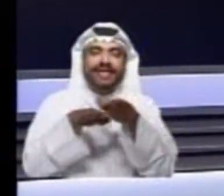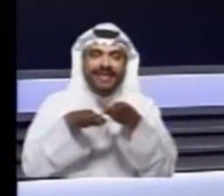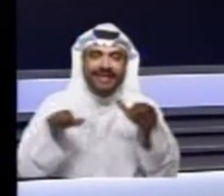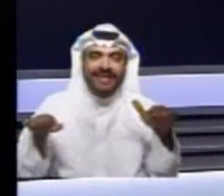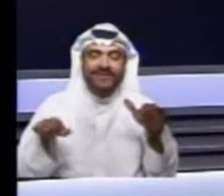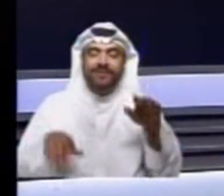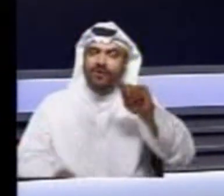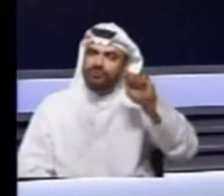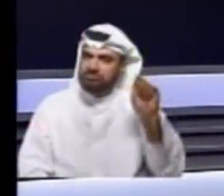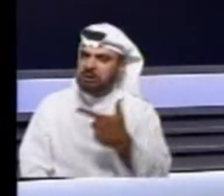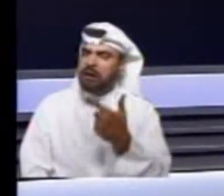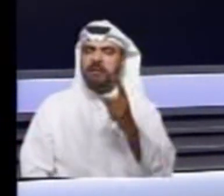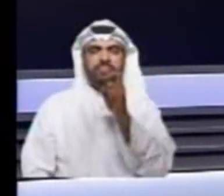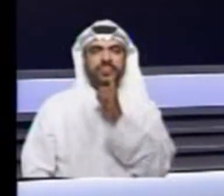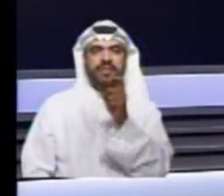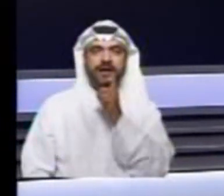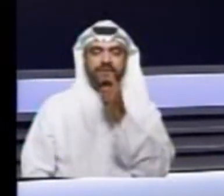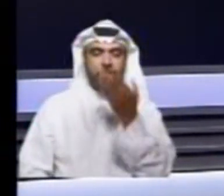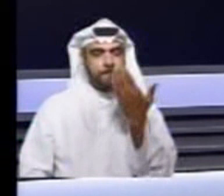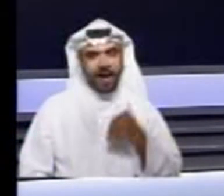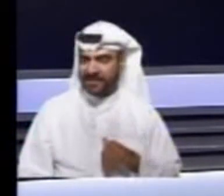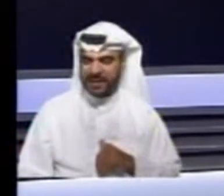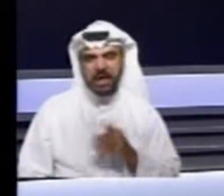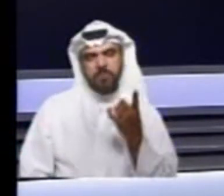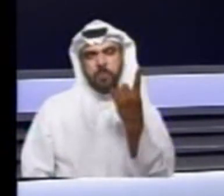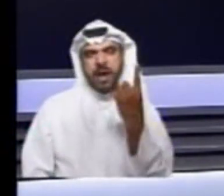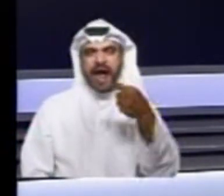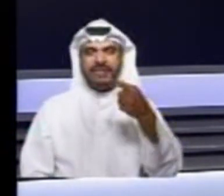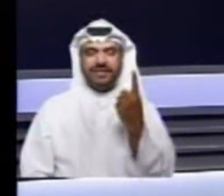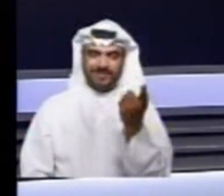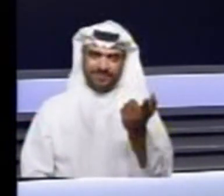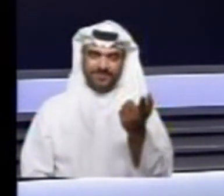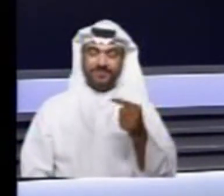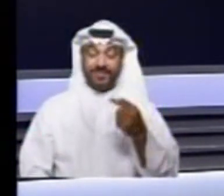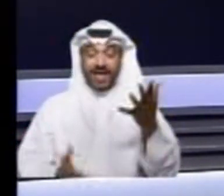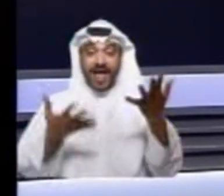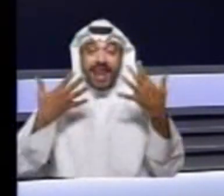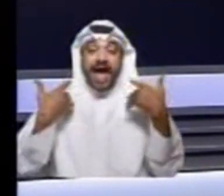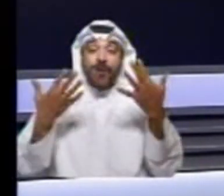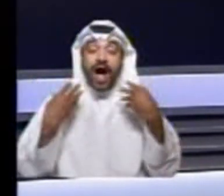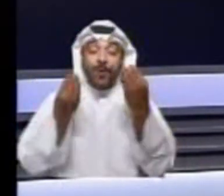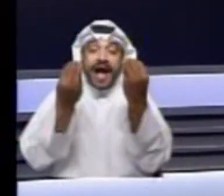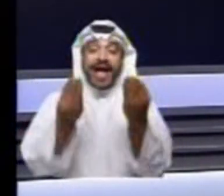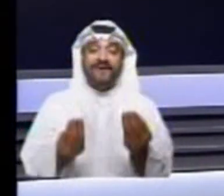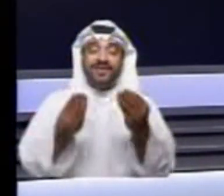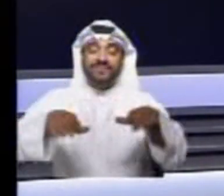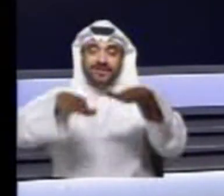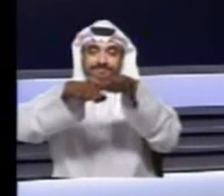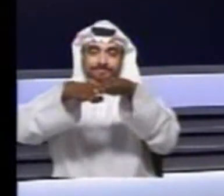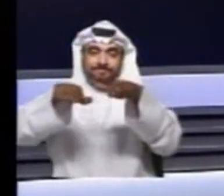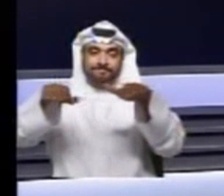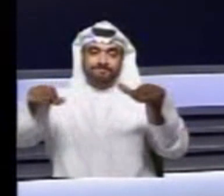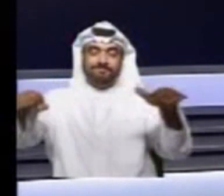10 كيلومتر في الساعة كحد أقصى، طبعا ستصل في سرعتها إلى 28 كيلومتر في الساعة. الرياح راح تكون خفيفة إلى معتدلة من 8